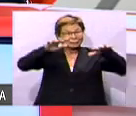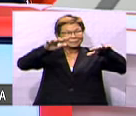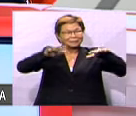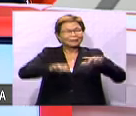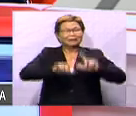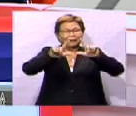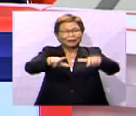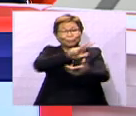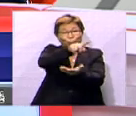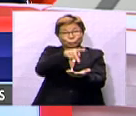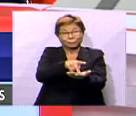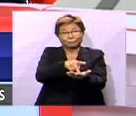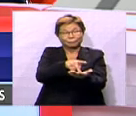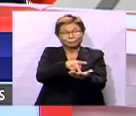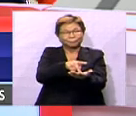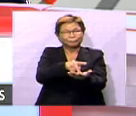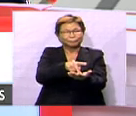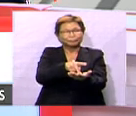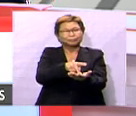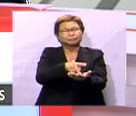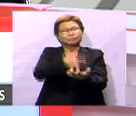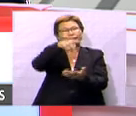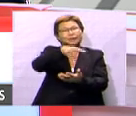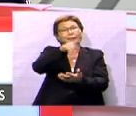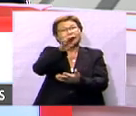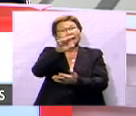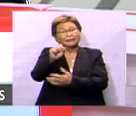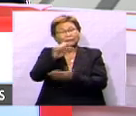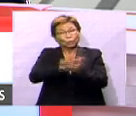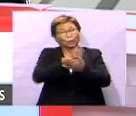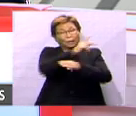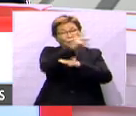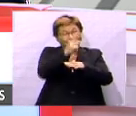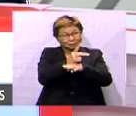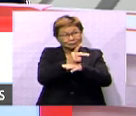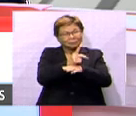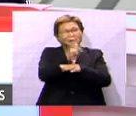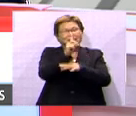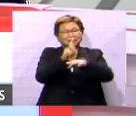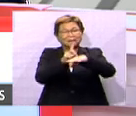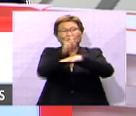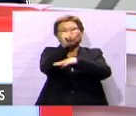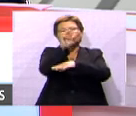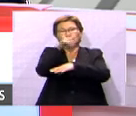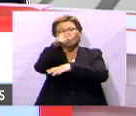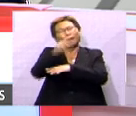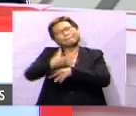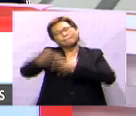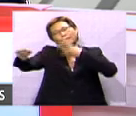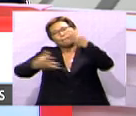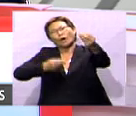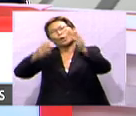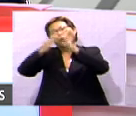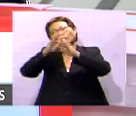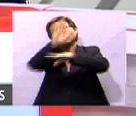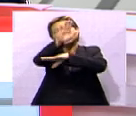yang ditempatkan di Pusat Pemindahan Sementara PPS Sekolah Kebangsaan Bunohan ditumpat pulang ke rumah masing-masing tengah